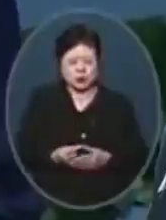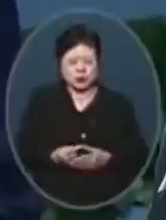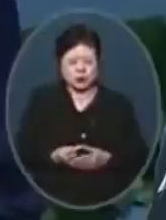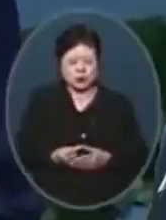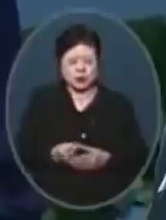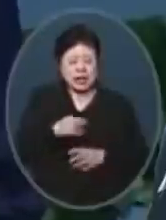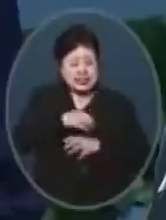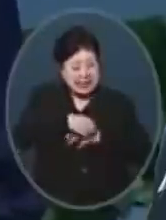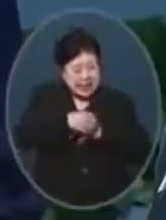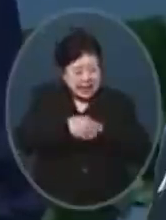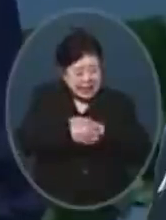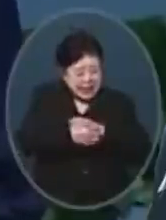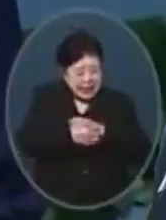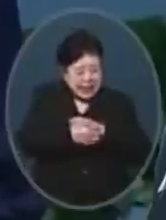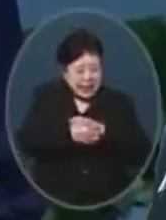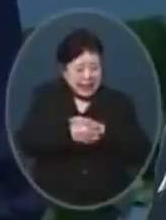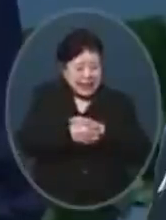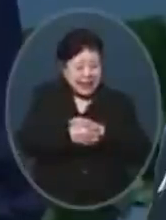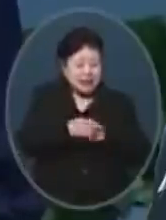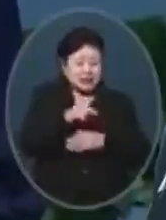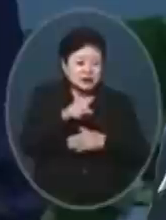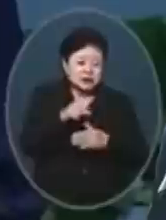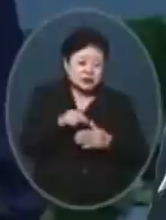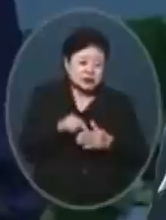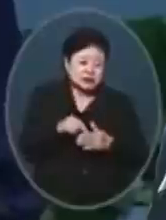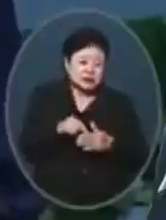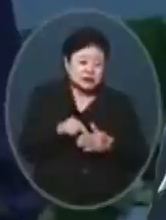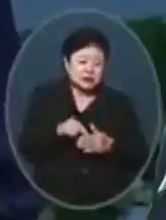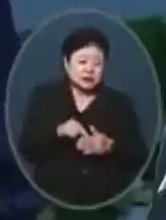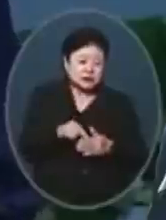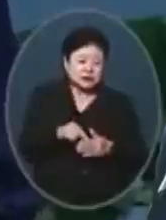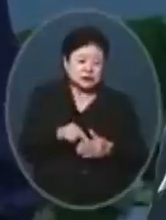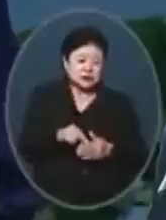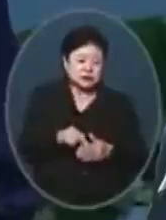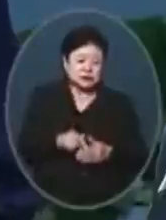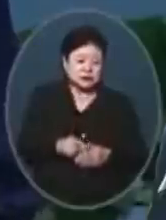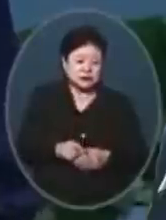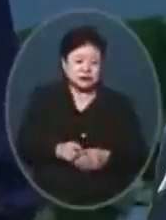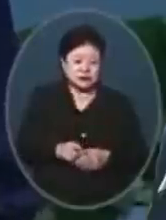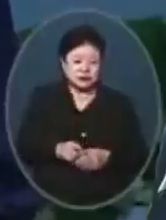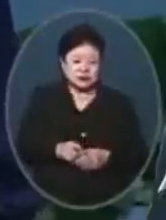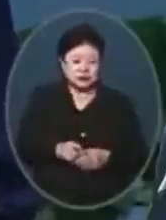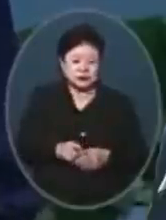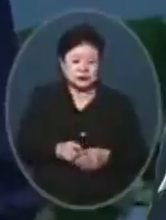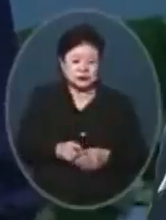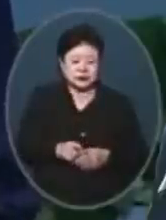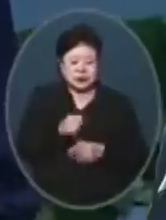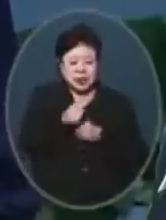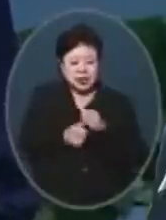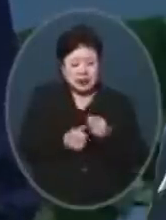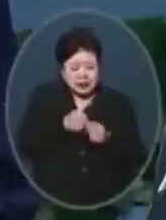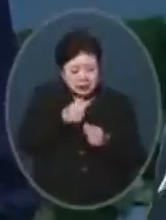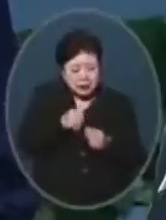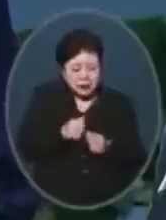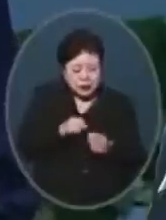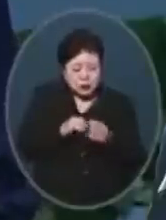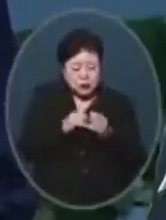세계 재계를 흔드는 민족은 유대민족인 것입니다. 하나님이